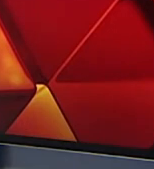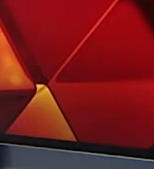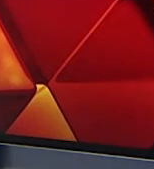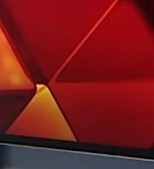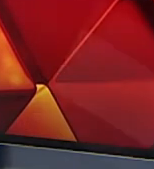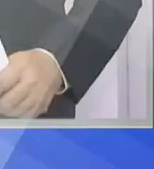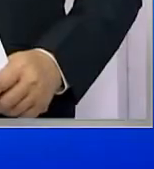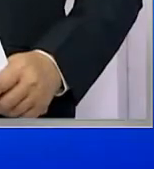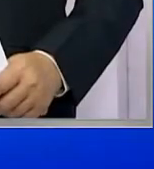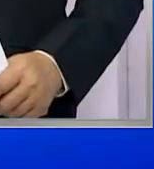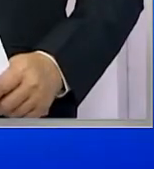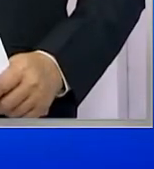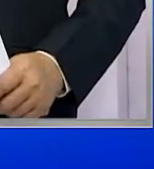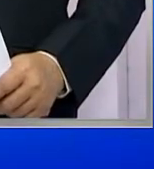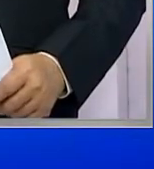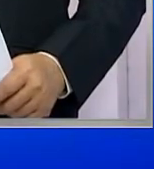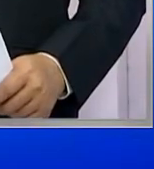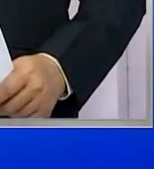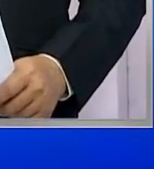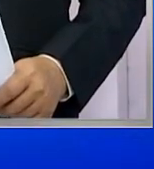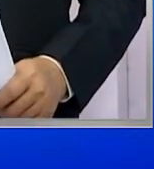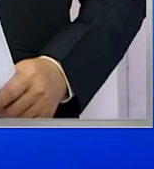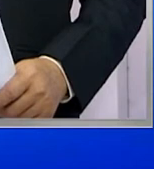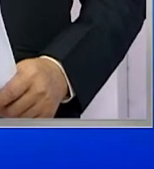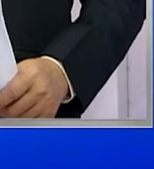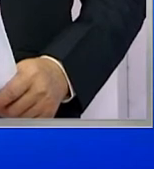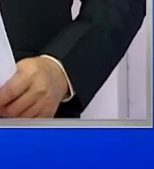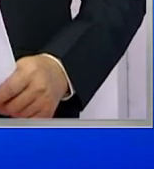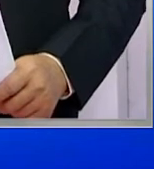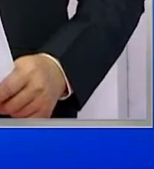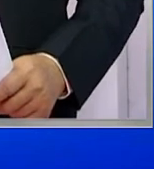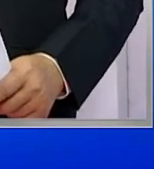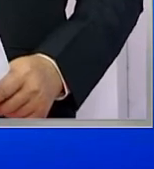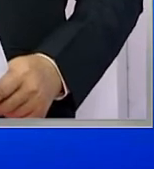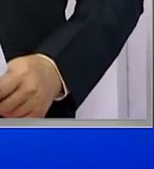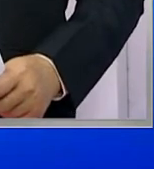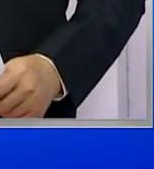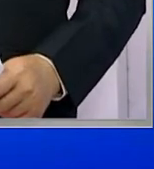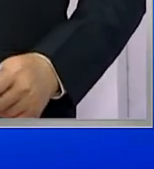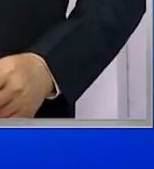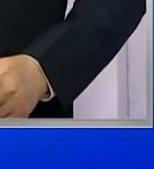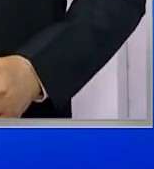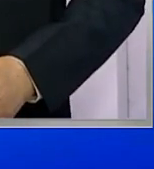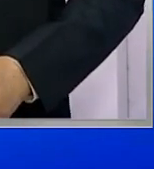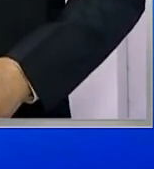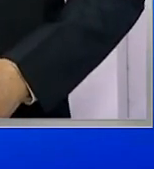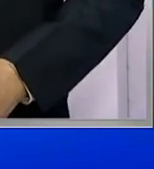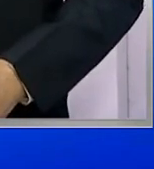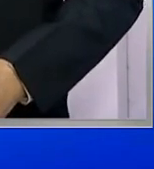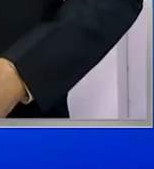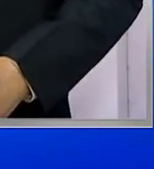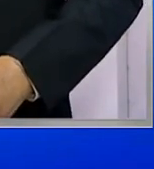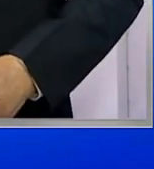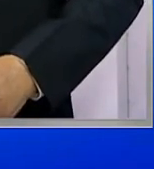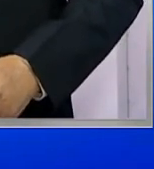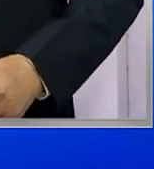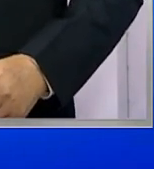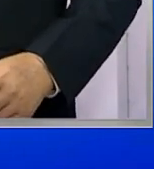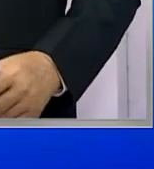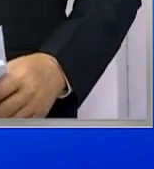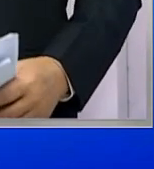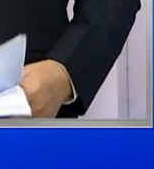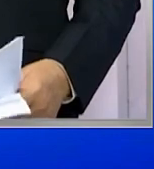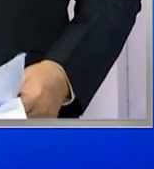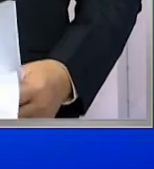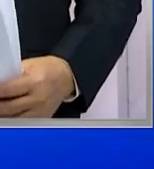Mike, thank you, Bianca. Salamat, Bianca. Kamunti ko na sabing salamat, Iya.